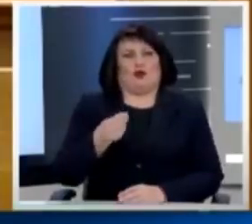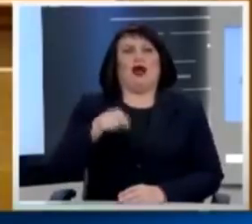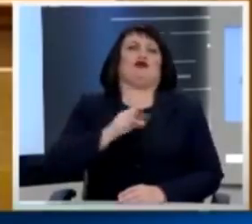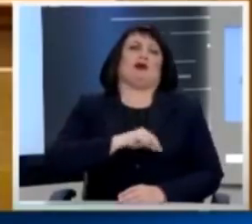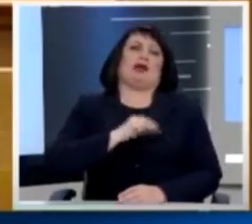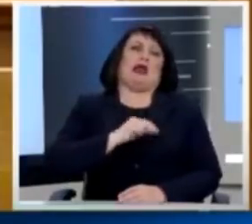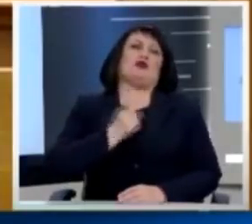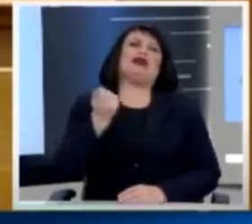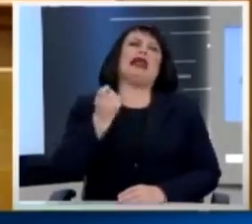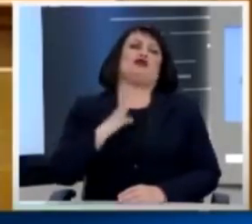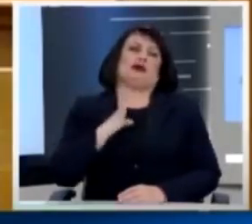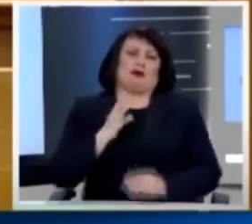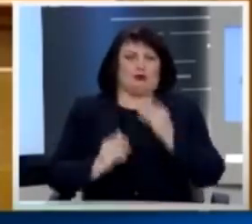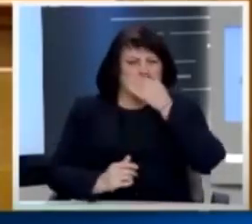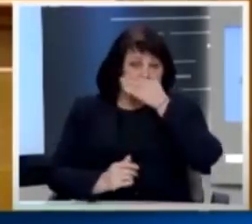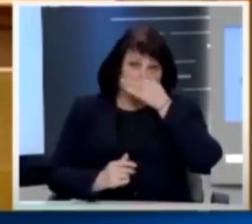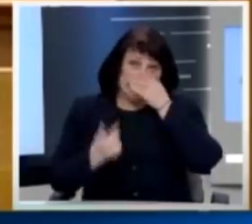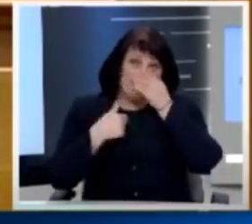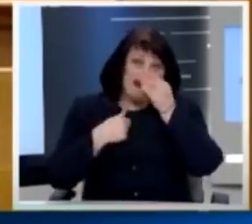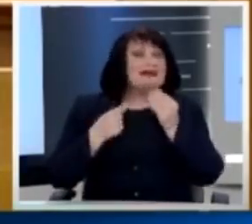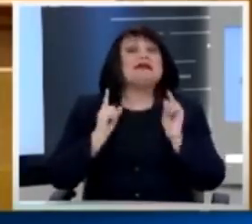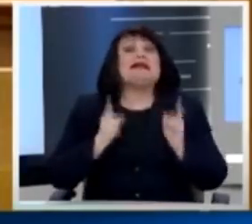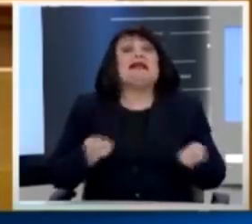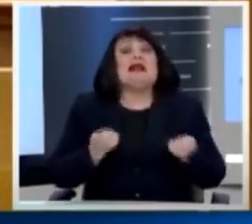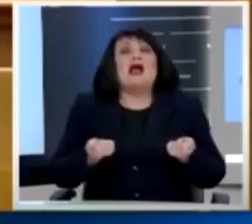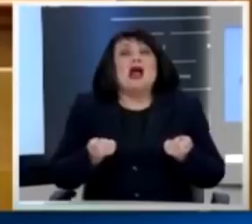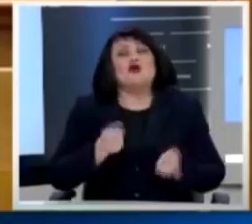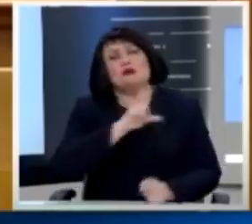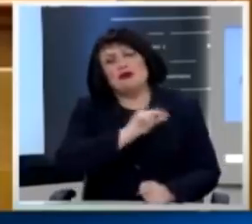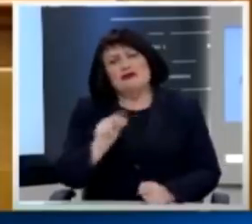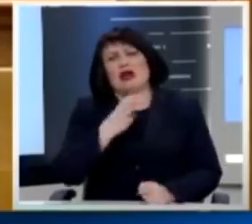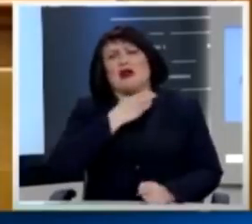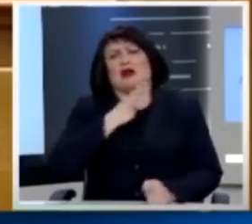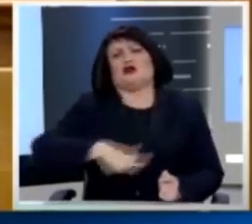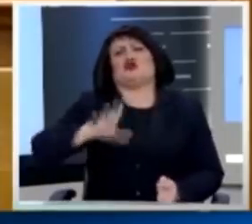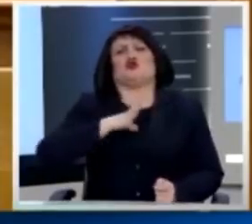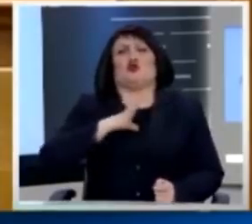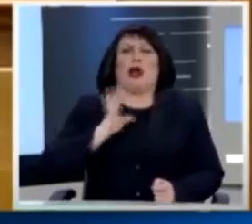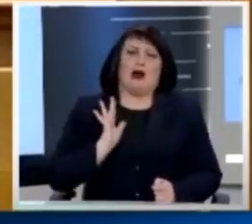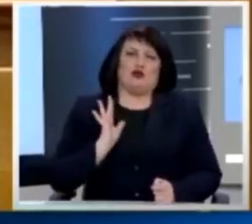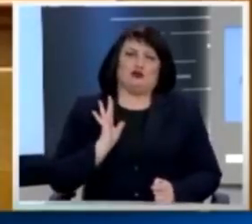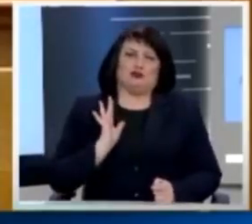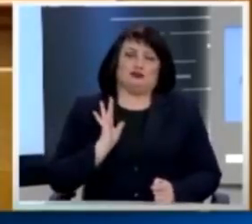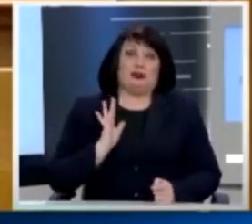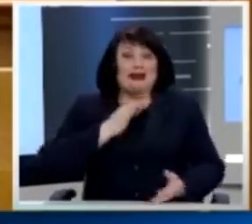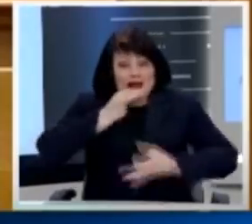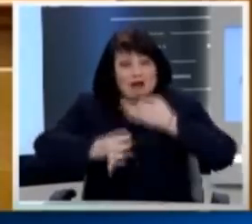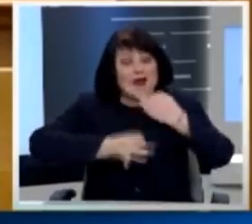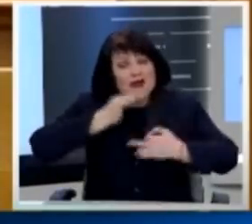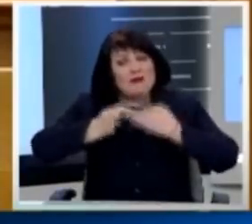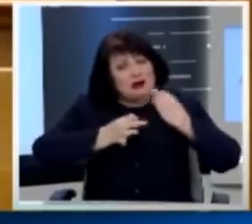του κέρδους για τους λίγους. Το δικό μας κριτήριο είναι οι ίδιες οι λαϊκές ανάγκες. Και δεν σταματάμε να